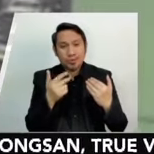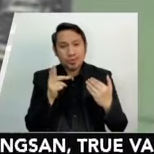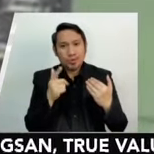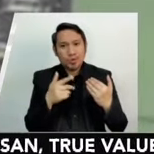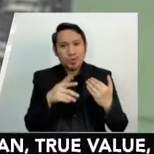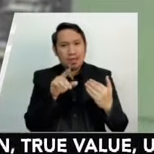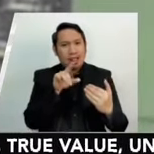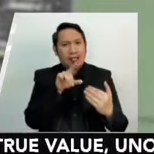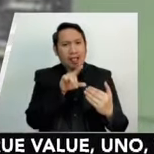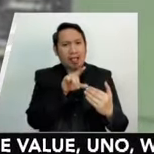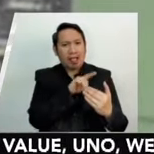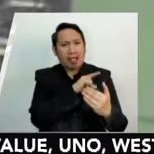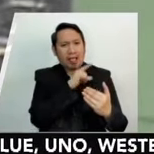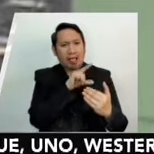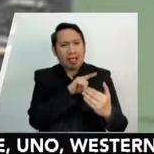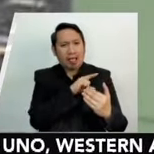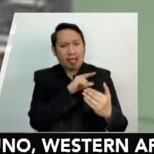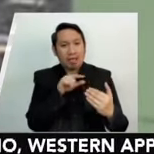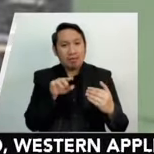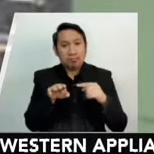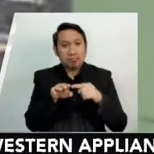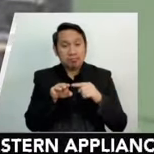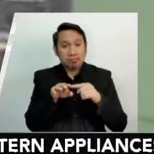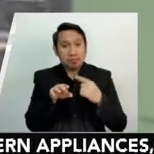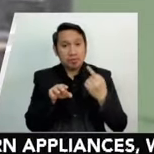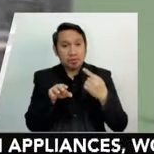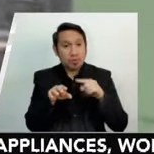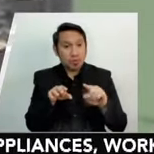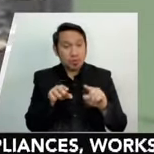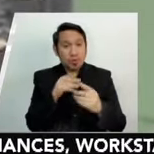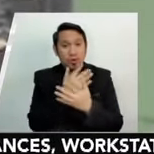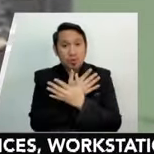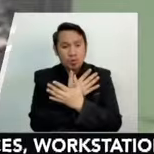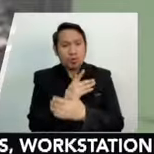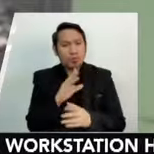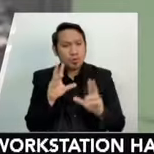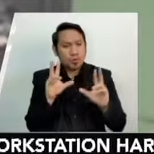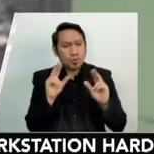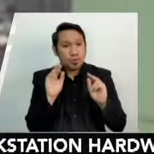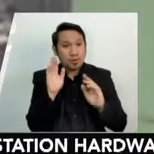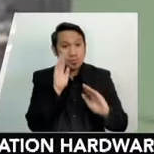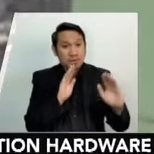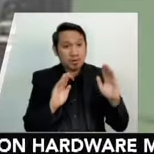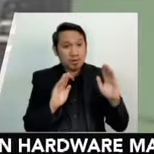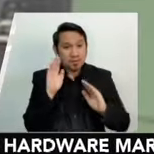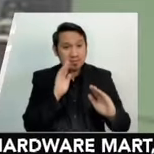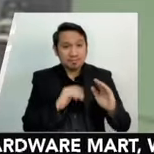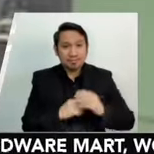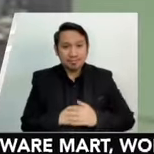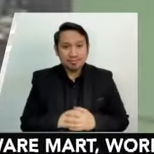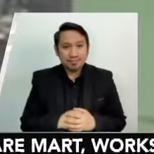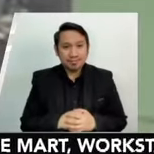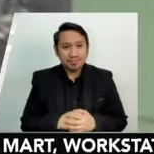naman, patungo monumento northbound, wala naman pong problema sa mga oras na ito.